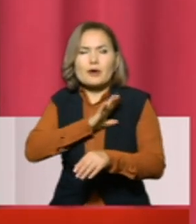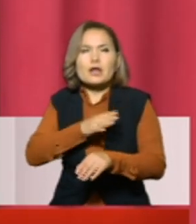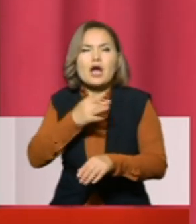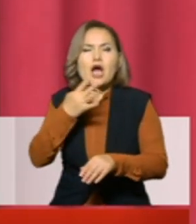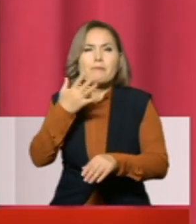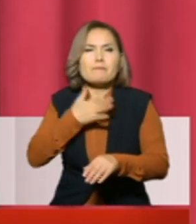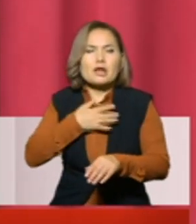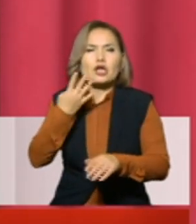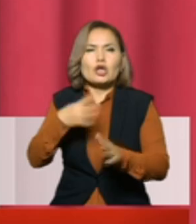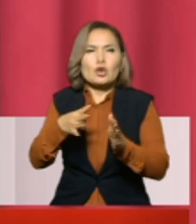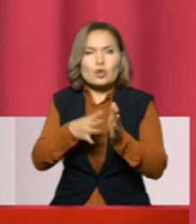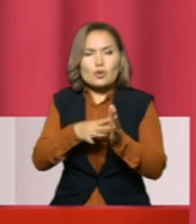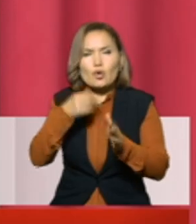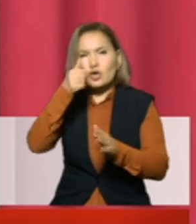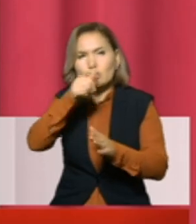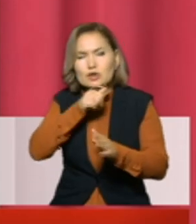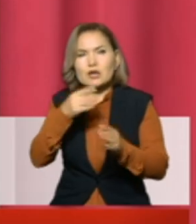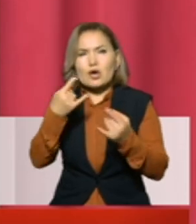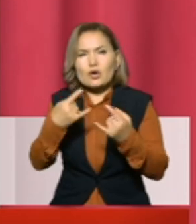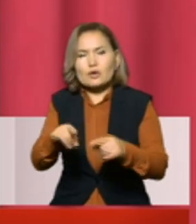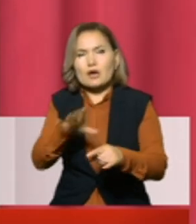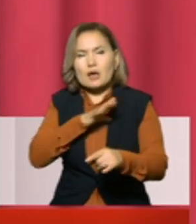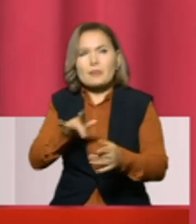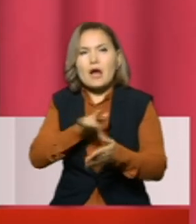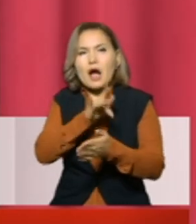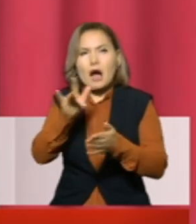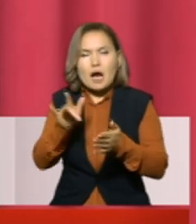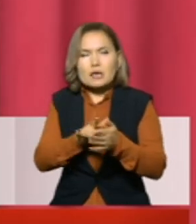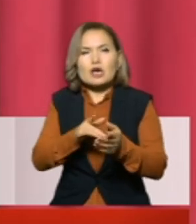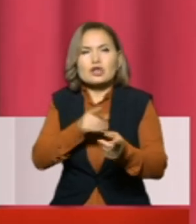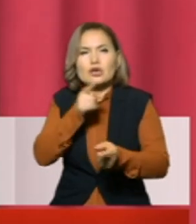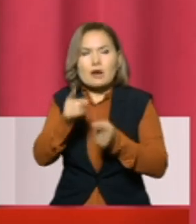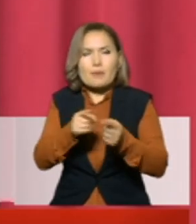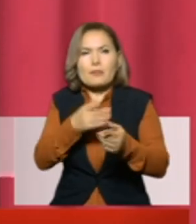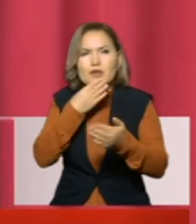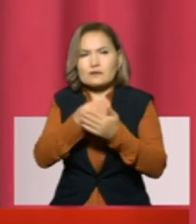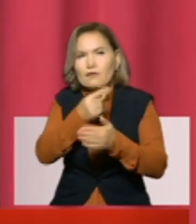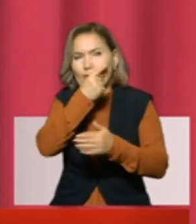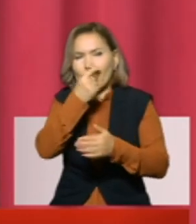Жезқазған қаласының құрдасымын. Содан бері қаламның даму жолын өз көзіммен көріп келемін.